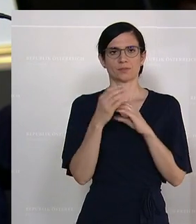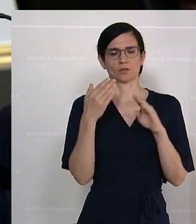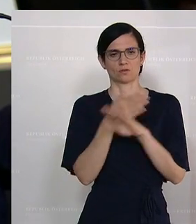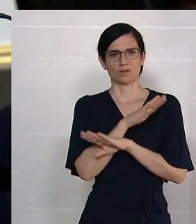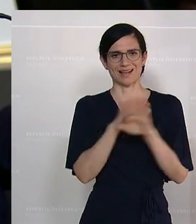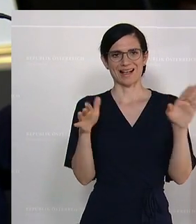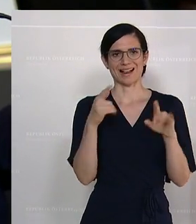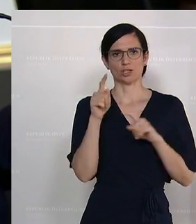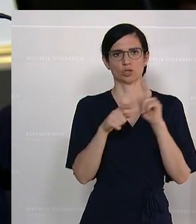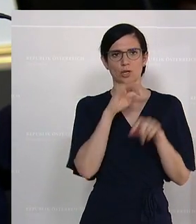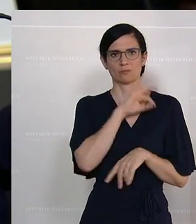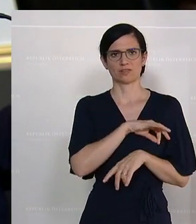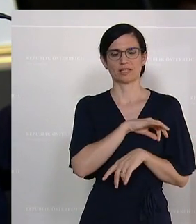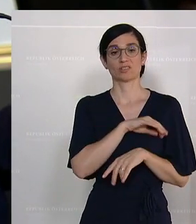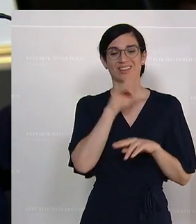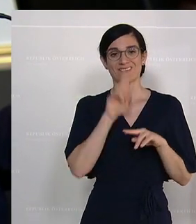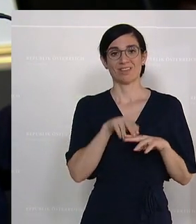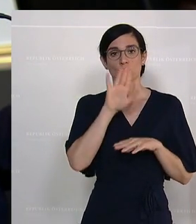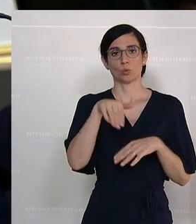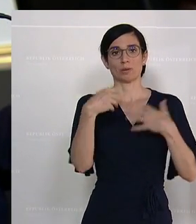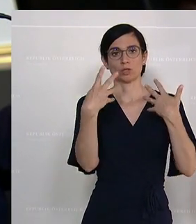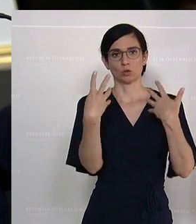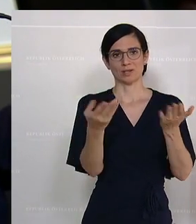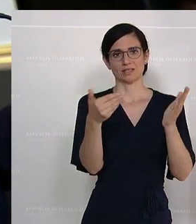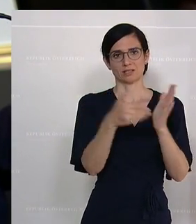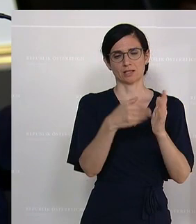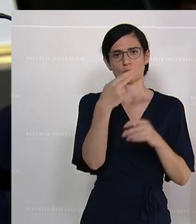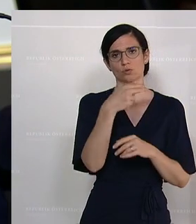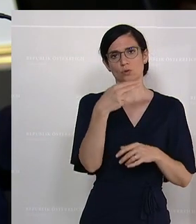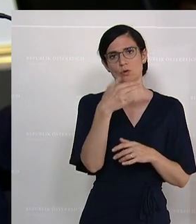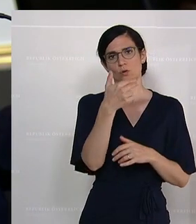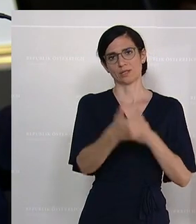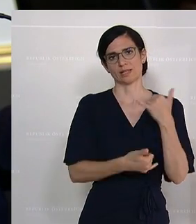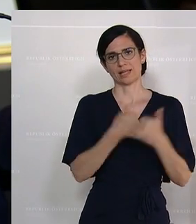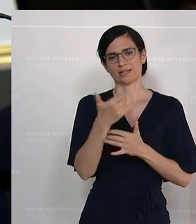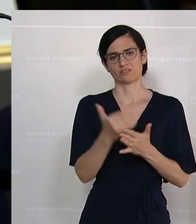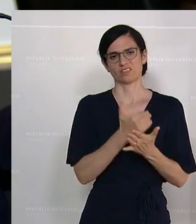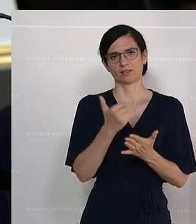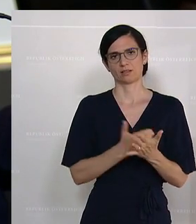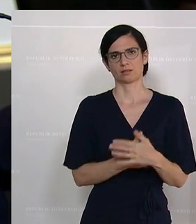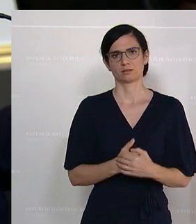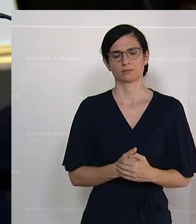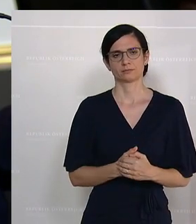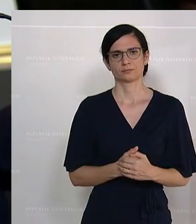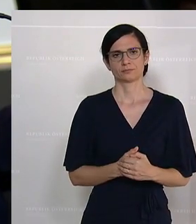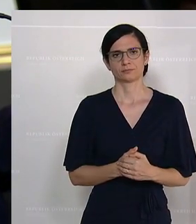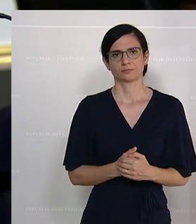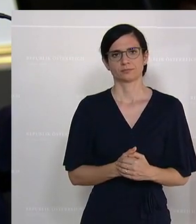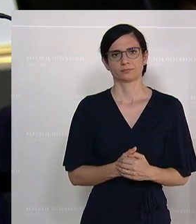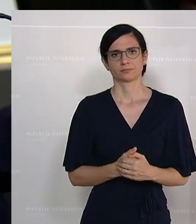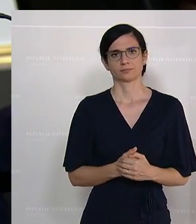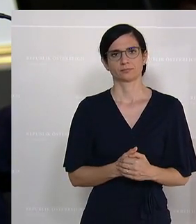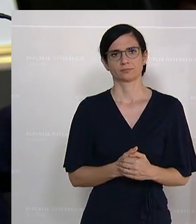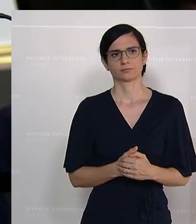steuerpflichtig die über 90.000 euro einkommen im jahr verdienen und dass ich auch noch erwähnen möchte